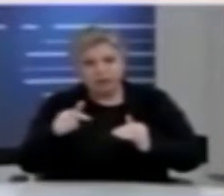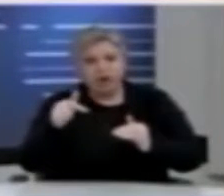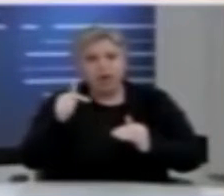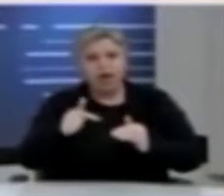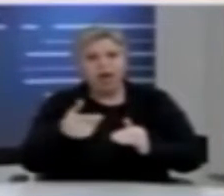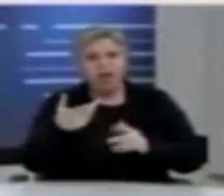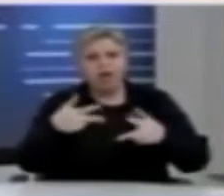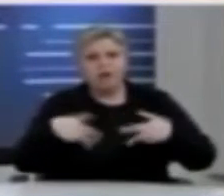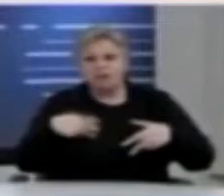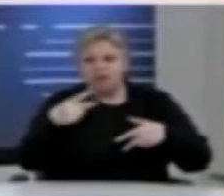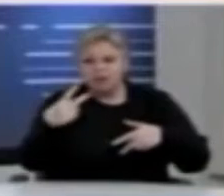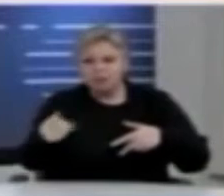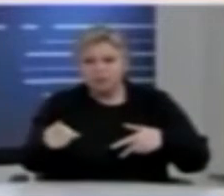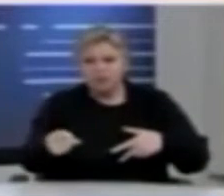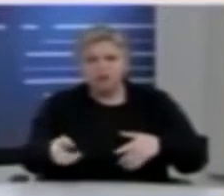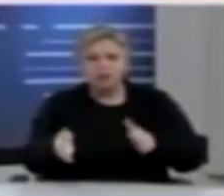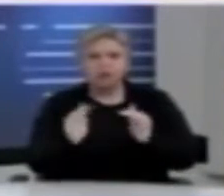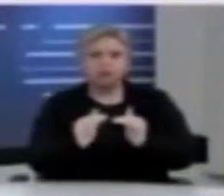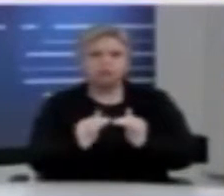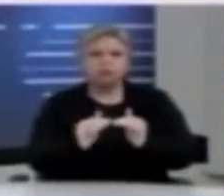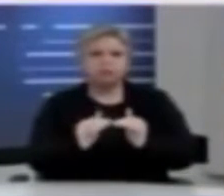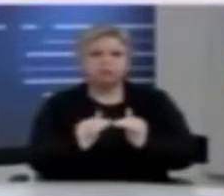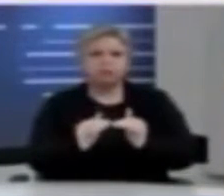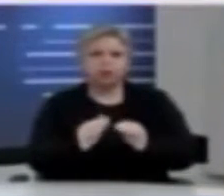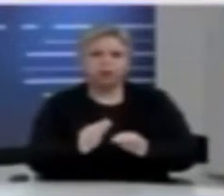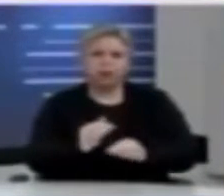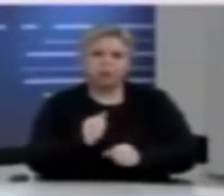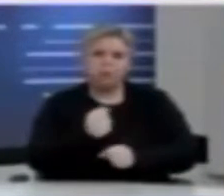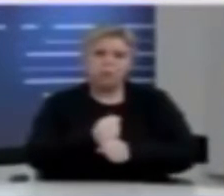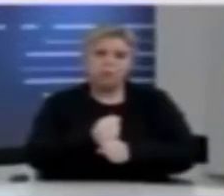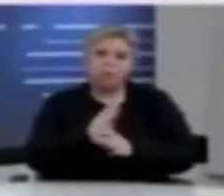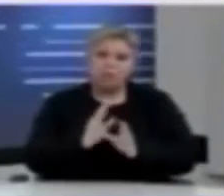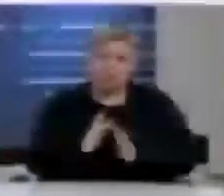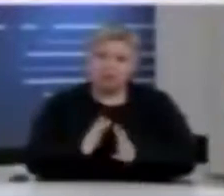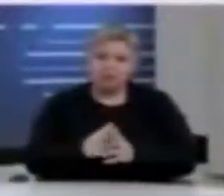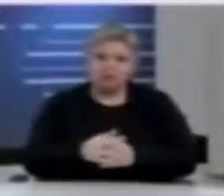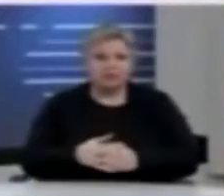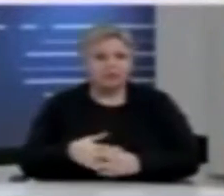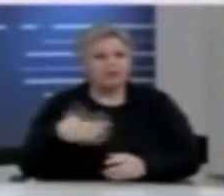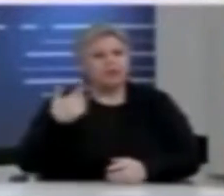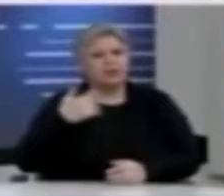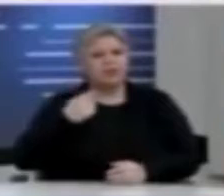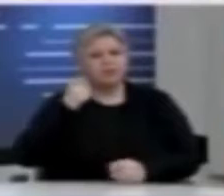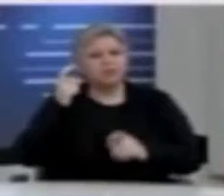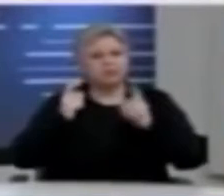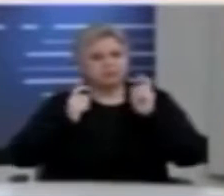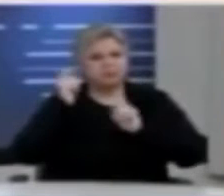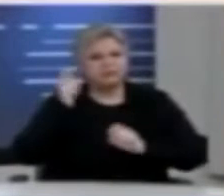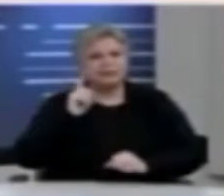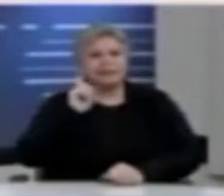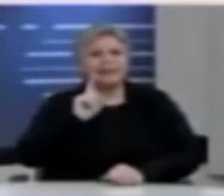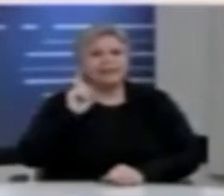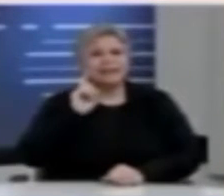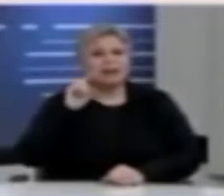Αναρωτιέμαι πράγματι. Κάντε ησυχία, παρακαλώ. Αφού μπήκατε μέσα, κάντε και ησυχία. Εάν η κυρία Παπακώστα, η